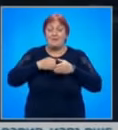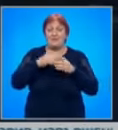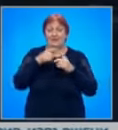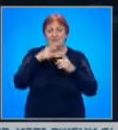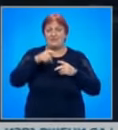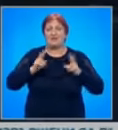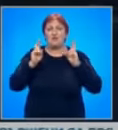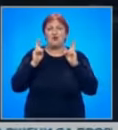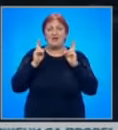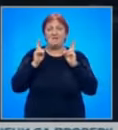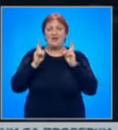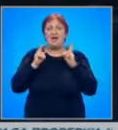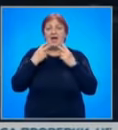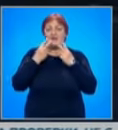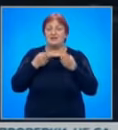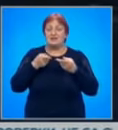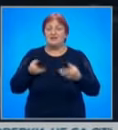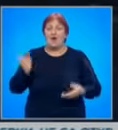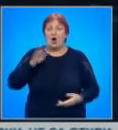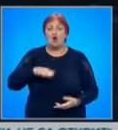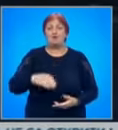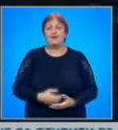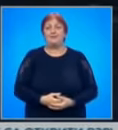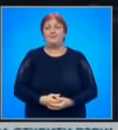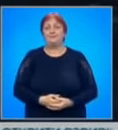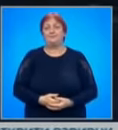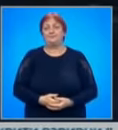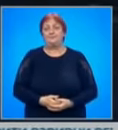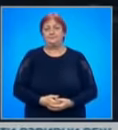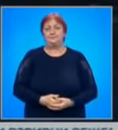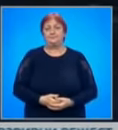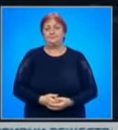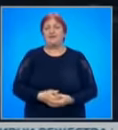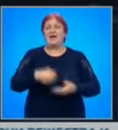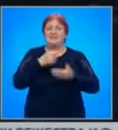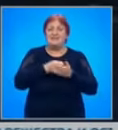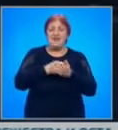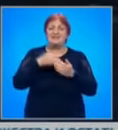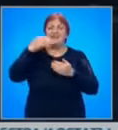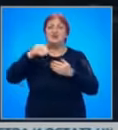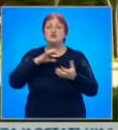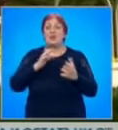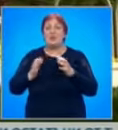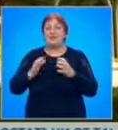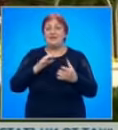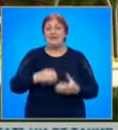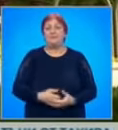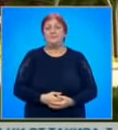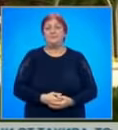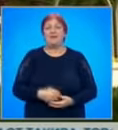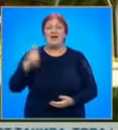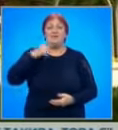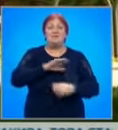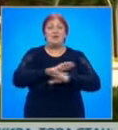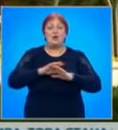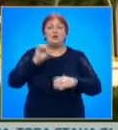тяхното разрешаване. Вижте сега още от последния ден на разговорите по темите финанси и външна политика. Дни